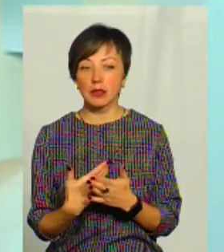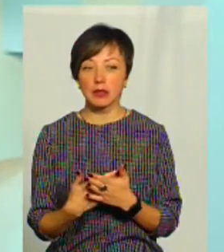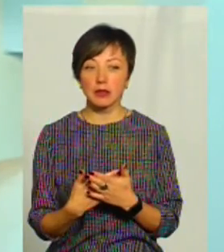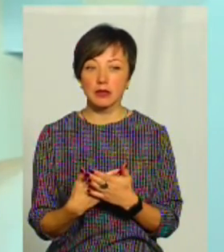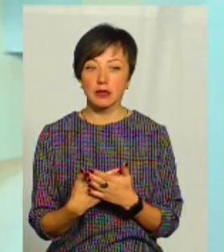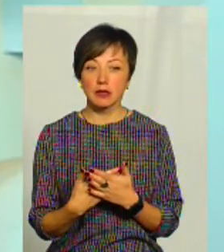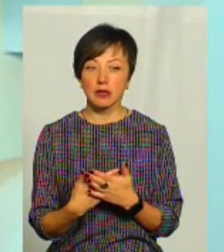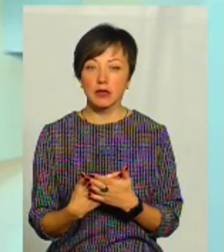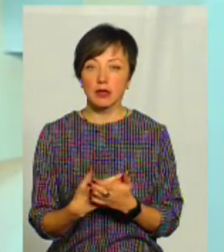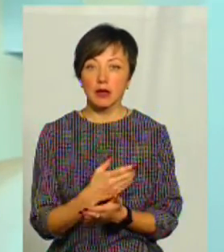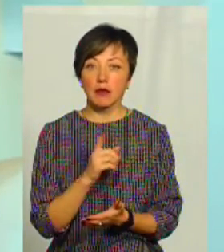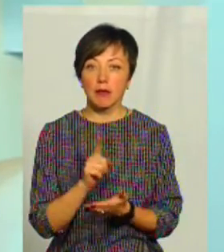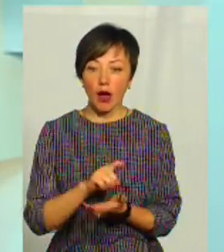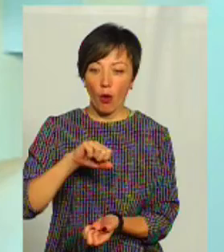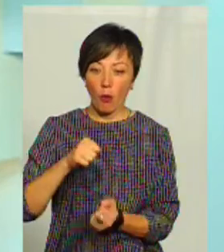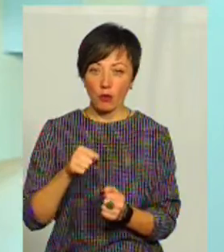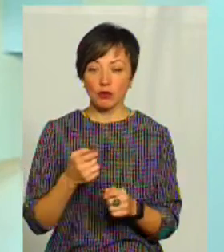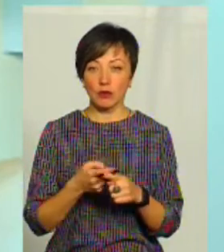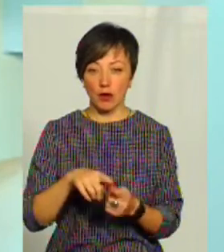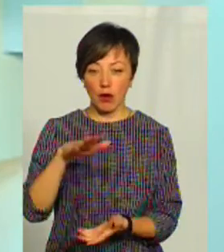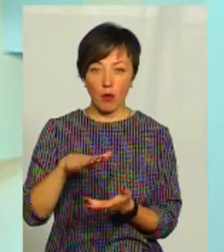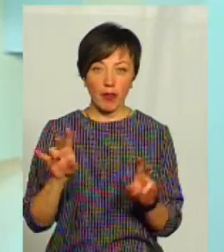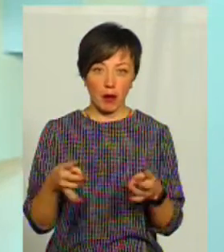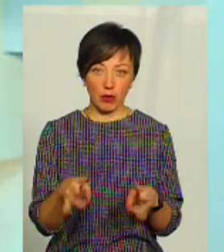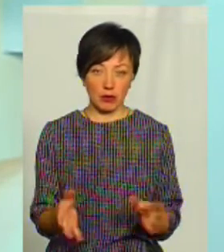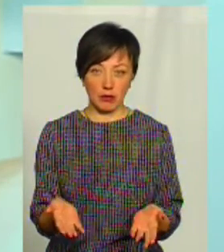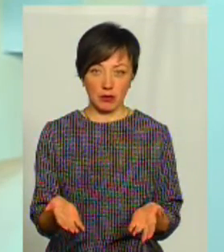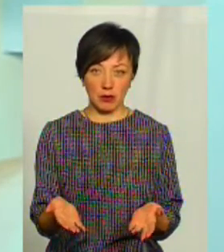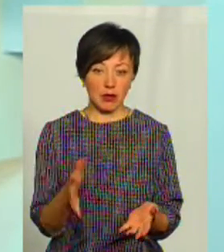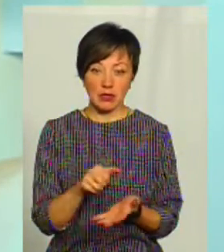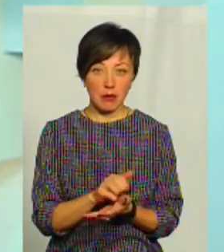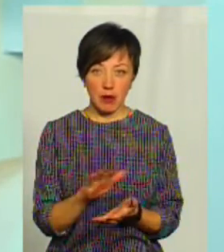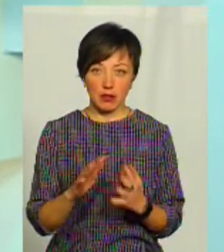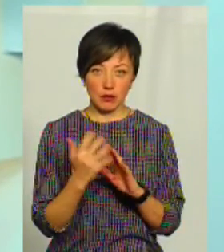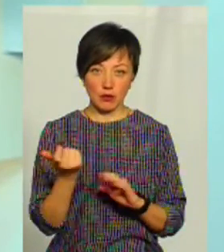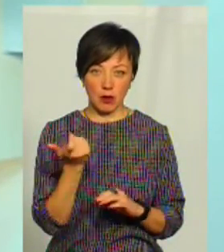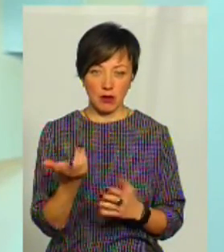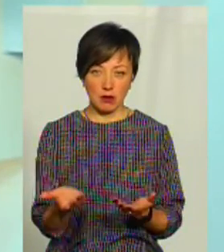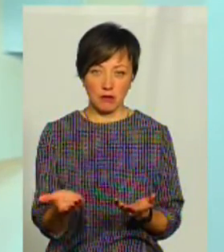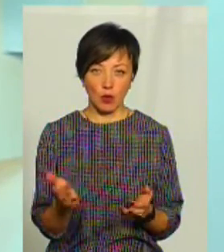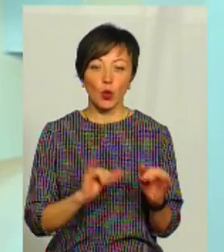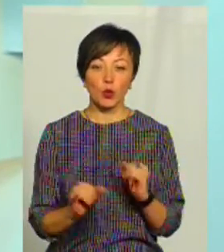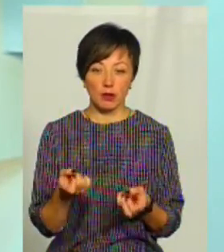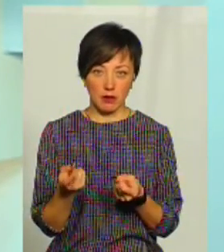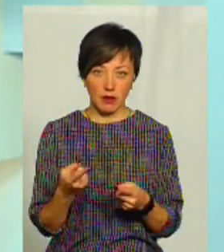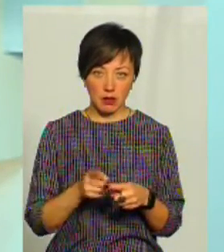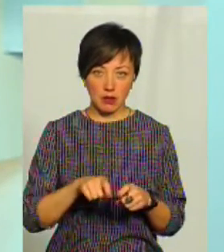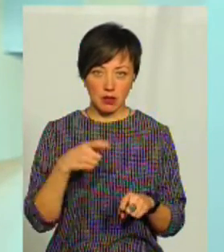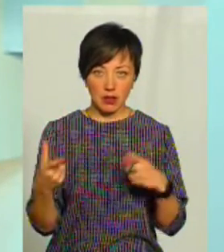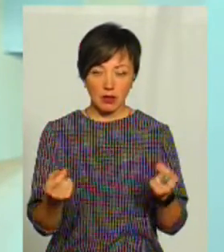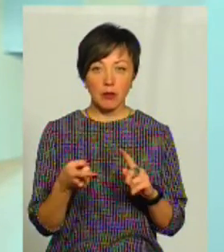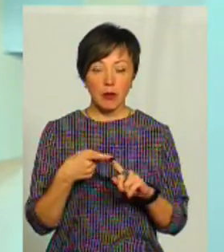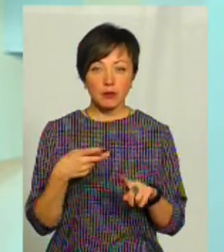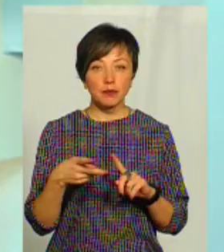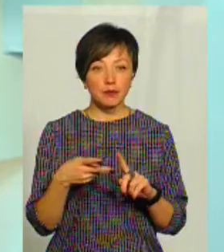наприклад, має компостувати, якщо людині компост не потрібний. Ну, от не займається вона сільським господарством. Куди дівати це листя?